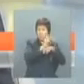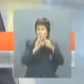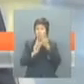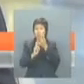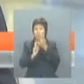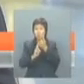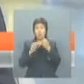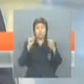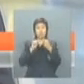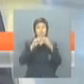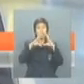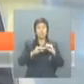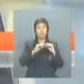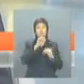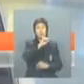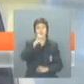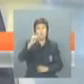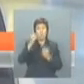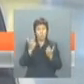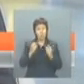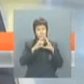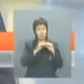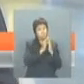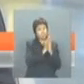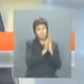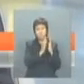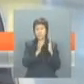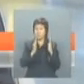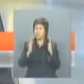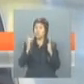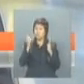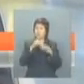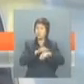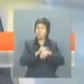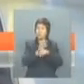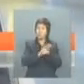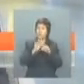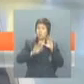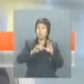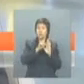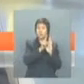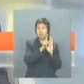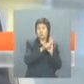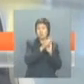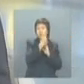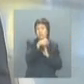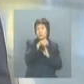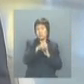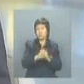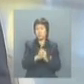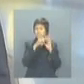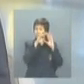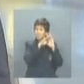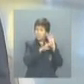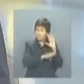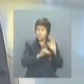วันนี้ถือว่าการประชุมนั้นเป็นไปอย่างรวดเร็วแล้วก็ราบรื่นนะคะโดยใช้เวลาเพียงแค่10นาทีเท่านั้นเองในการดำเนินกระบวนการในการเลือก